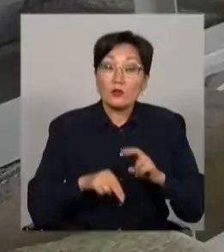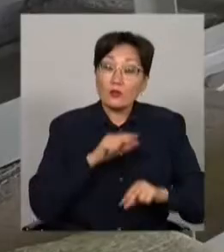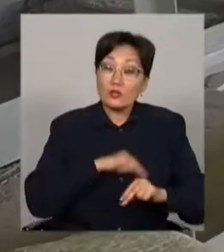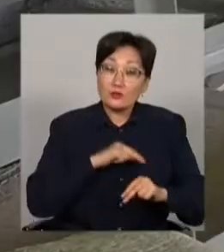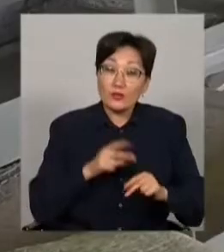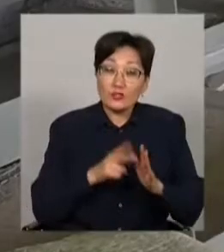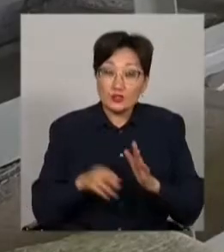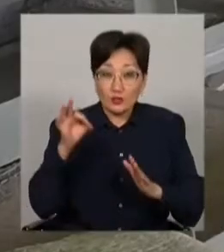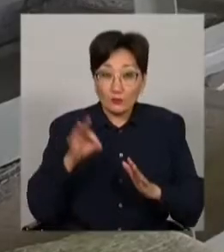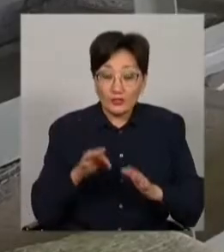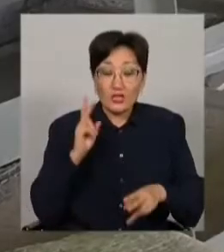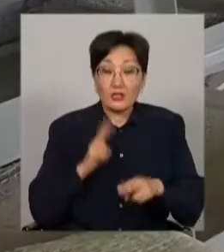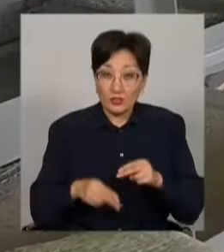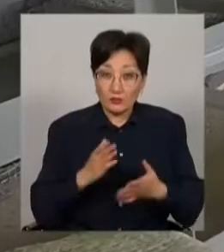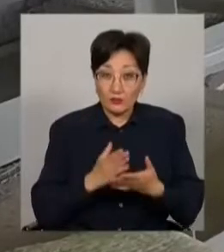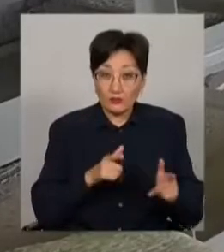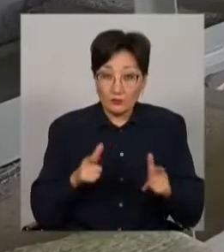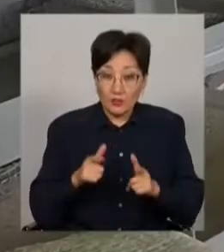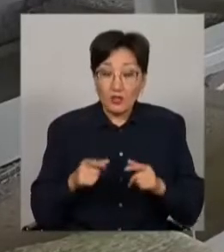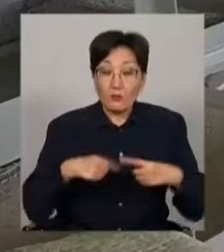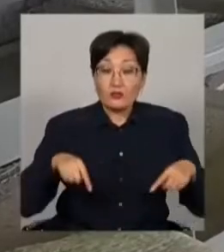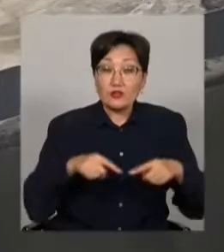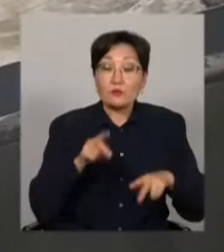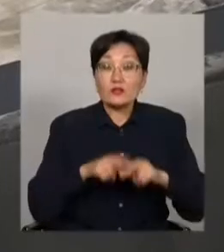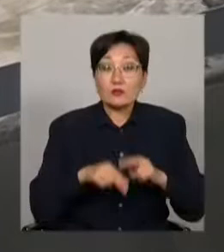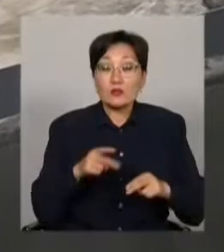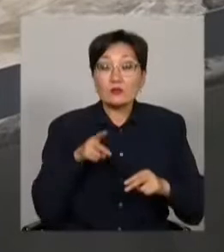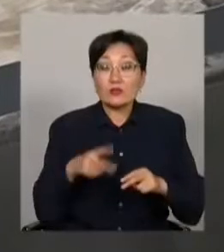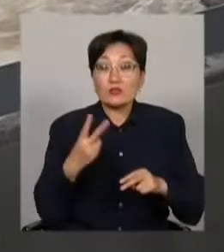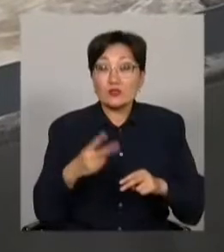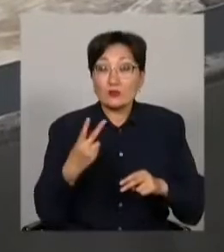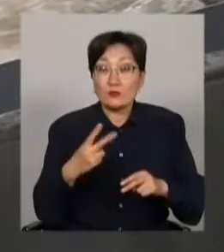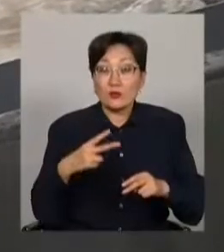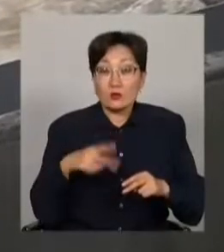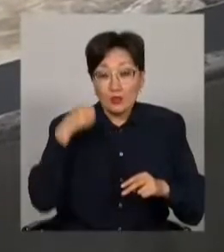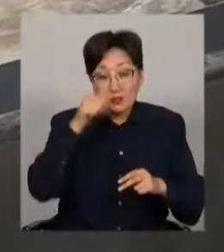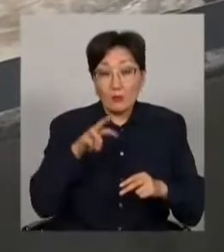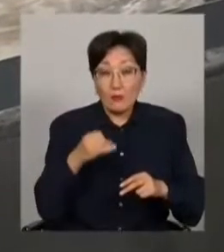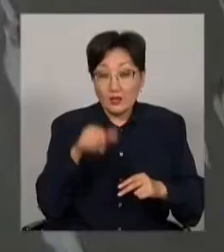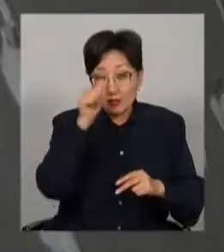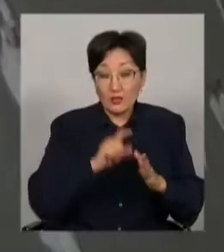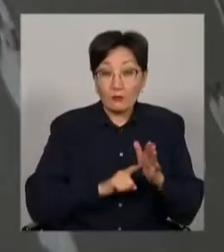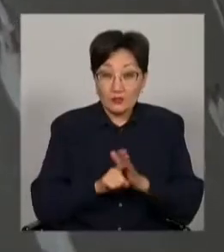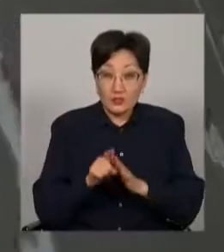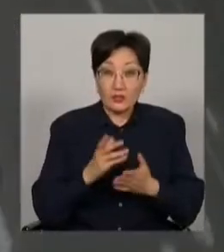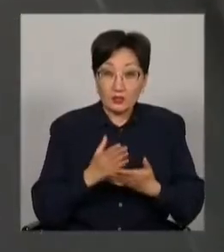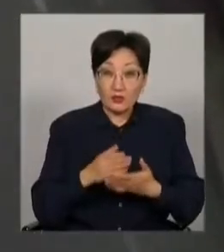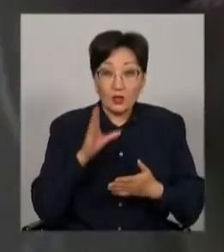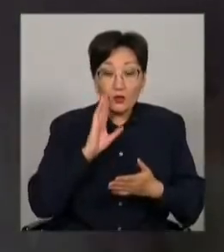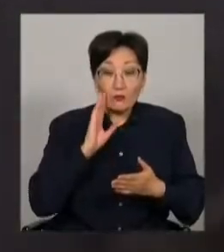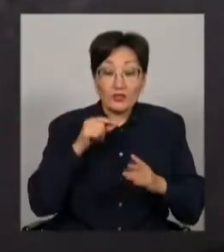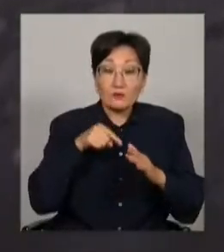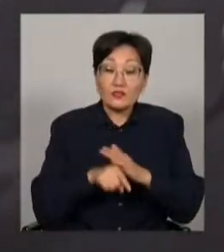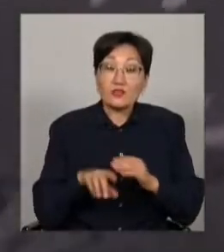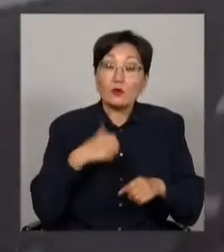жұмыстарының 70% аяқталған. Айта кетсек, станцияның құрылысы 2020 жылдың мамыр айында басталған. Су станциясының